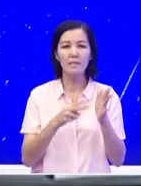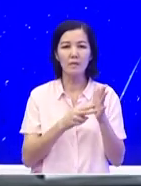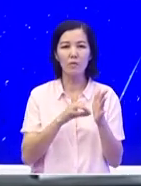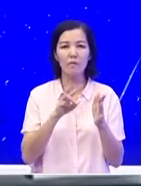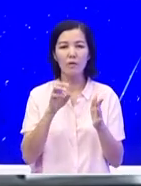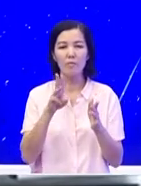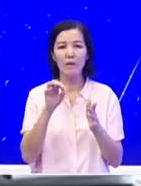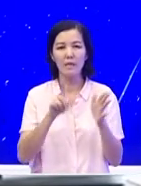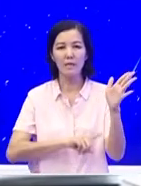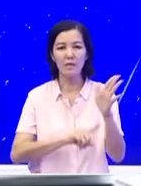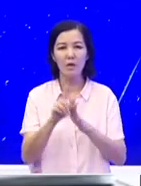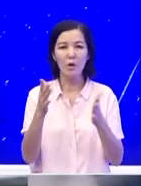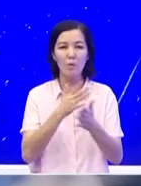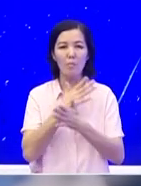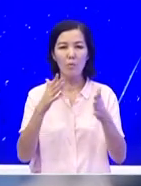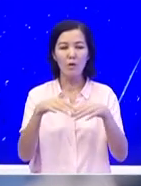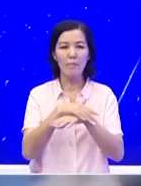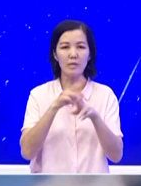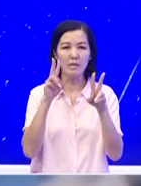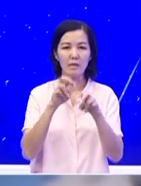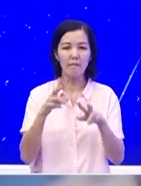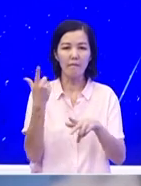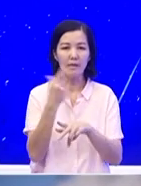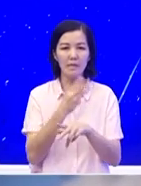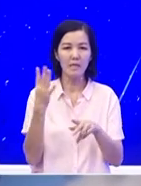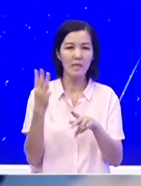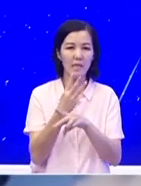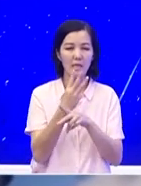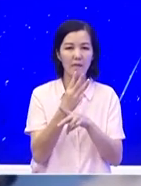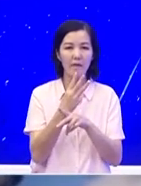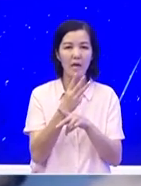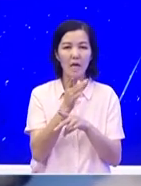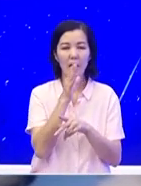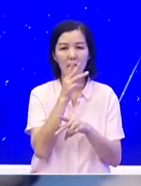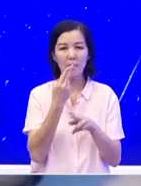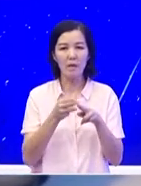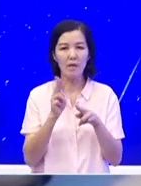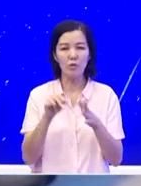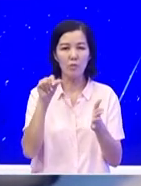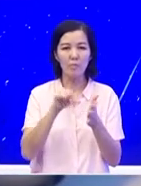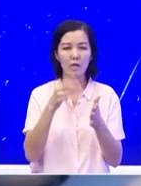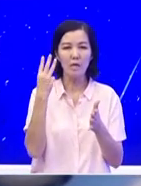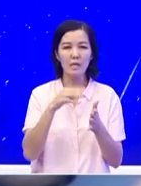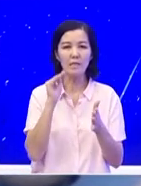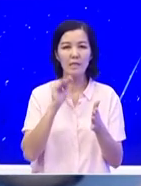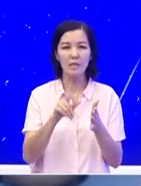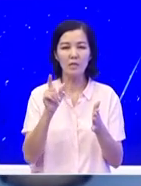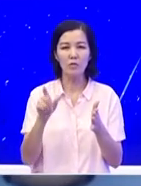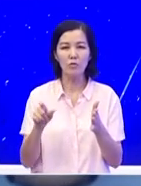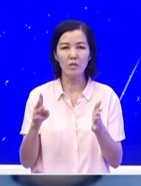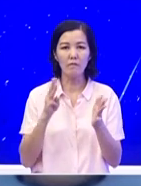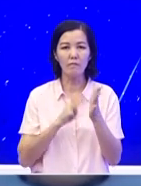июля Moderna начнет гораздо более масштабное исследование вакцины третьего этапа, в котором примут участие 30 тысяч участников